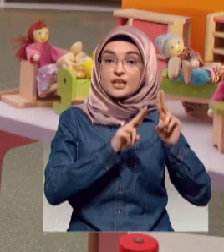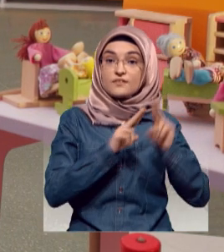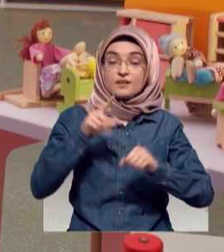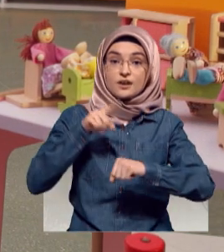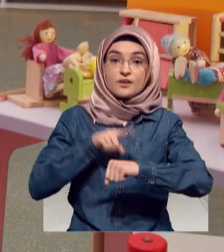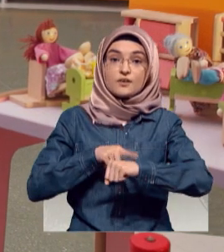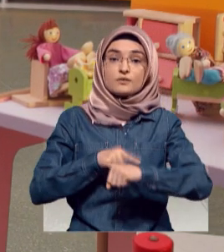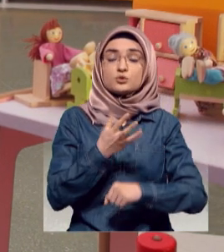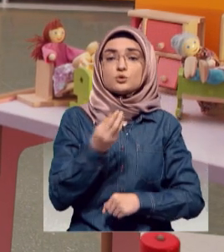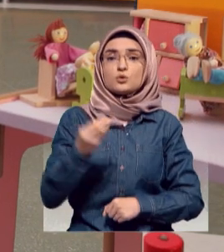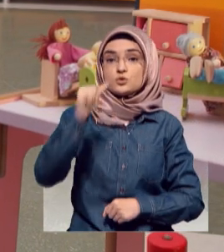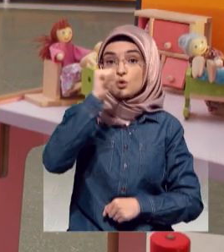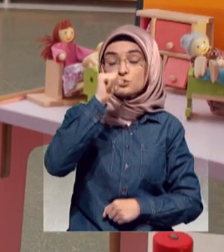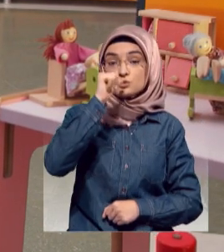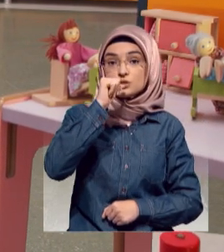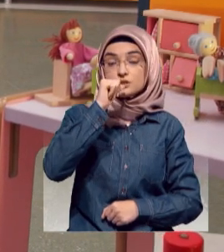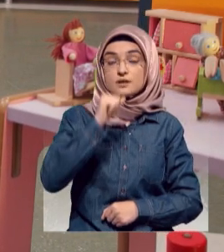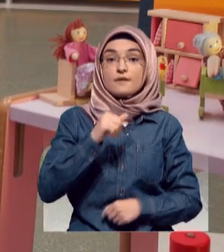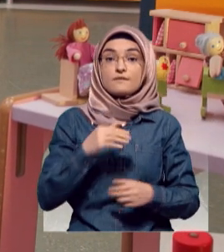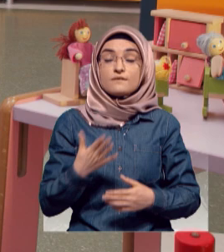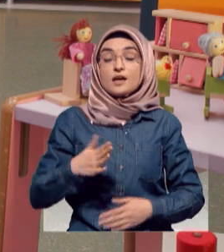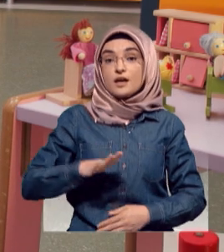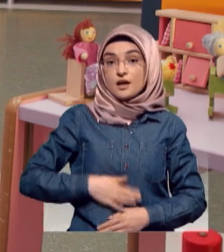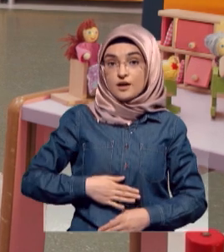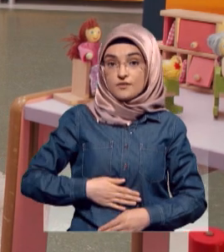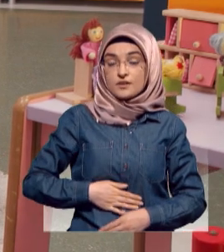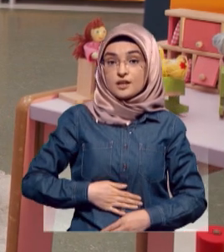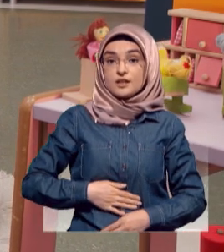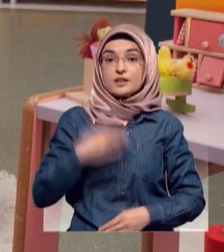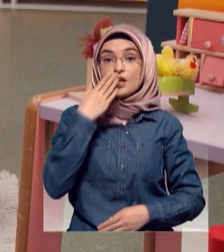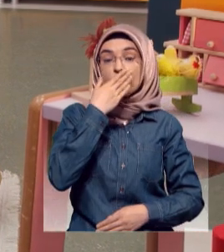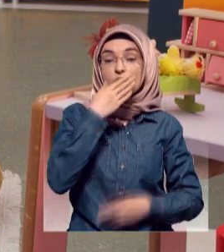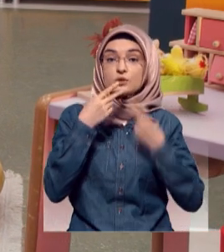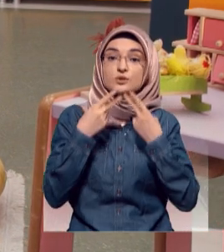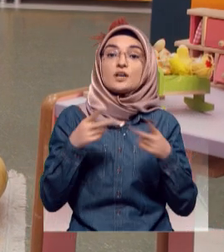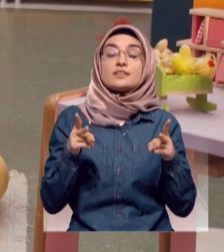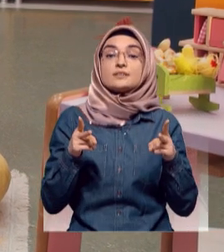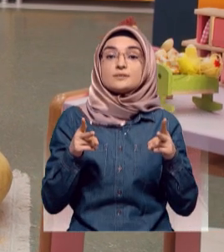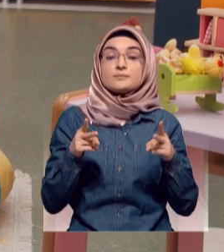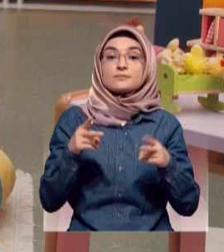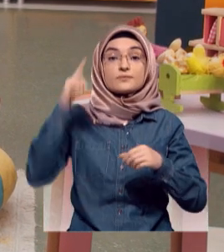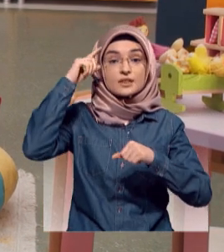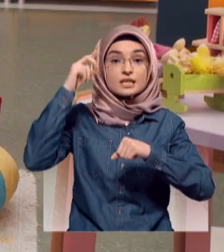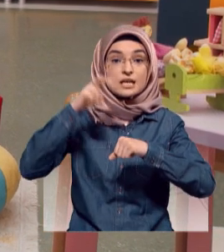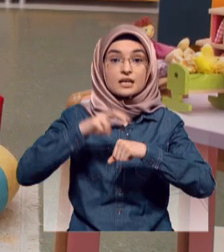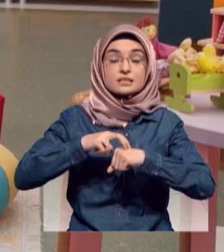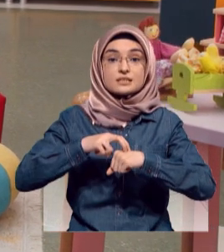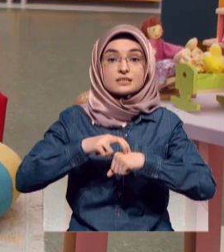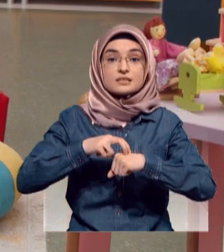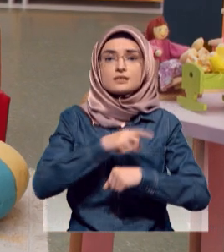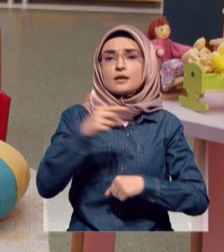İftar vakti bol bol su iç ve afiyetle orucunu aç.